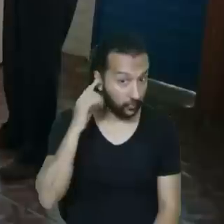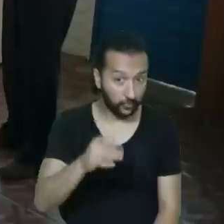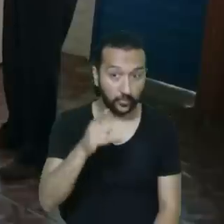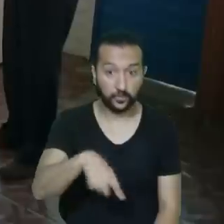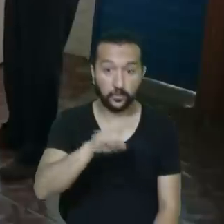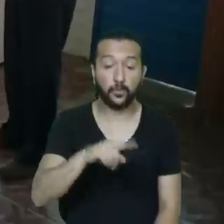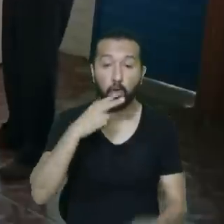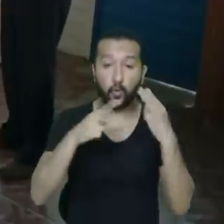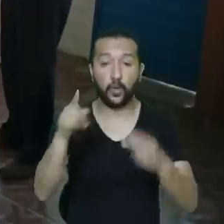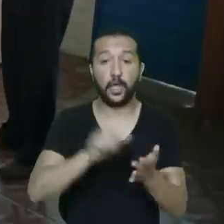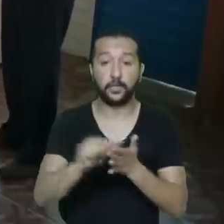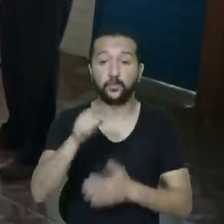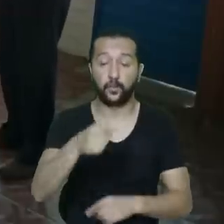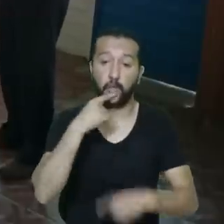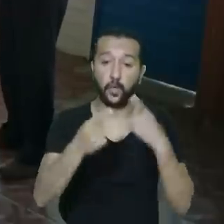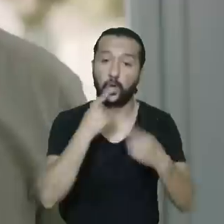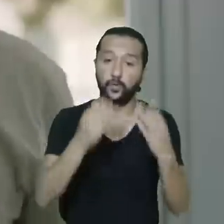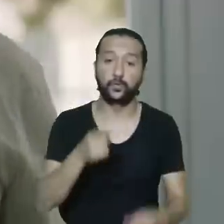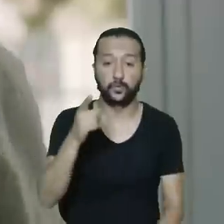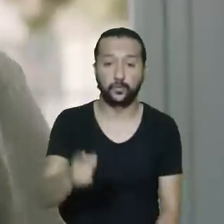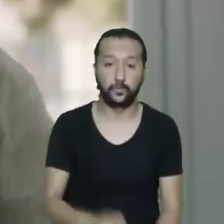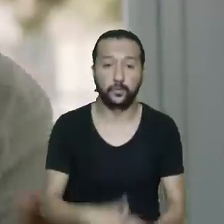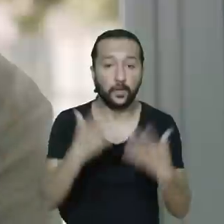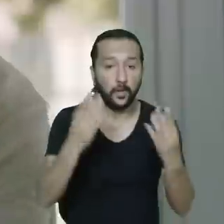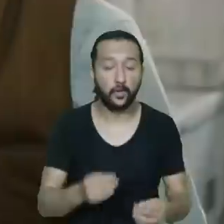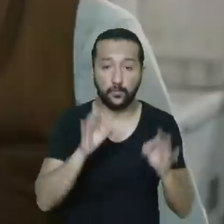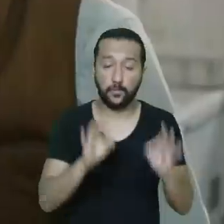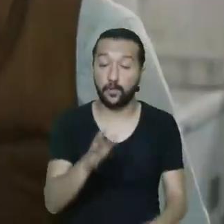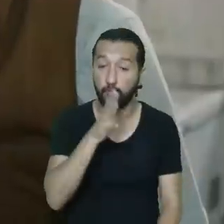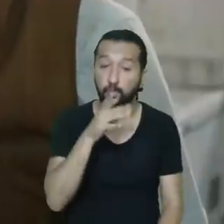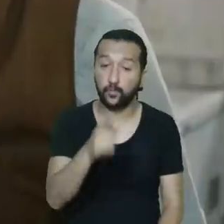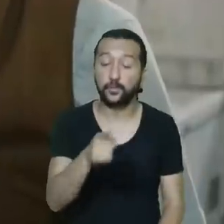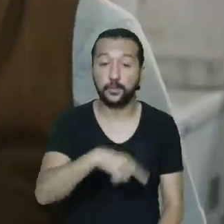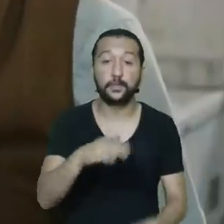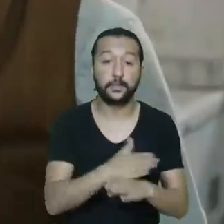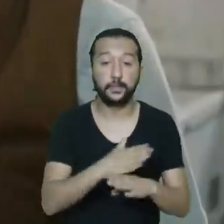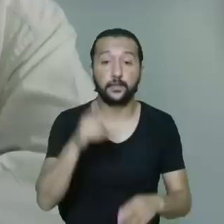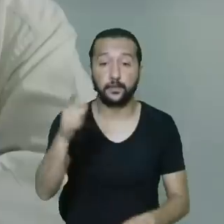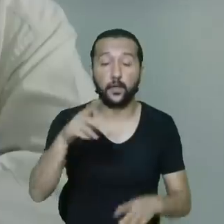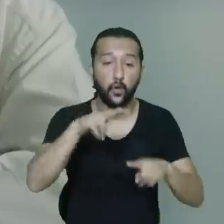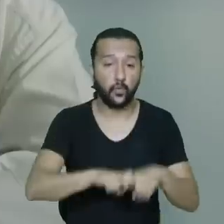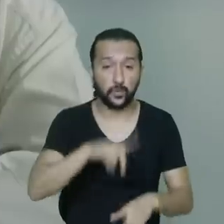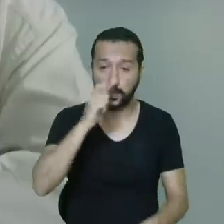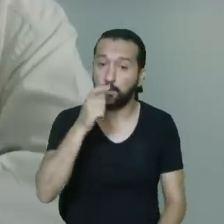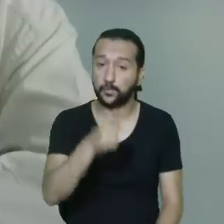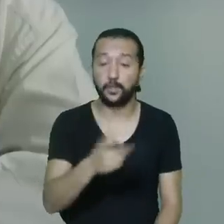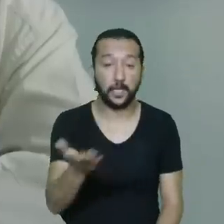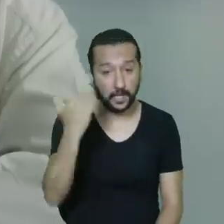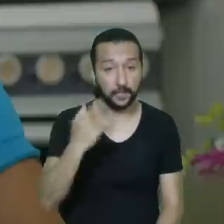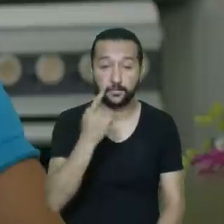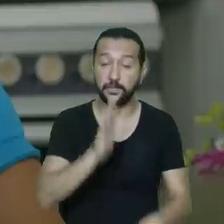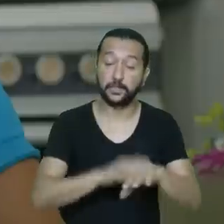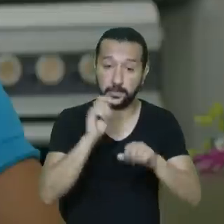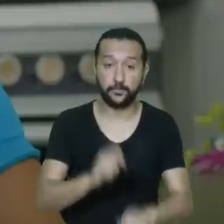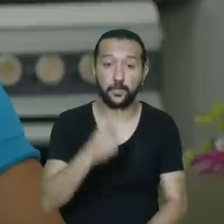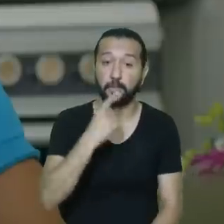muydunuz? Lan lokantada herkesle bunu konuşuyor ya. Lan oğlum madem bunu biliyordunuz da bayanın danası gibi ne oturup duruyorsunuz burada? Hadi kalkın bir